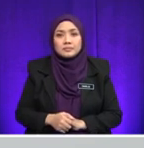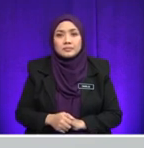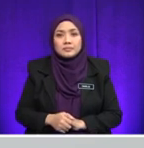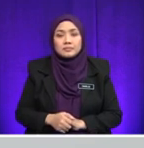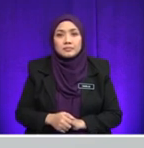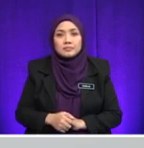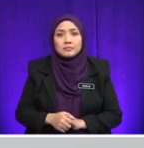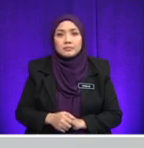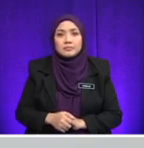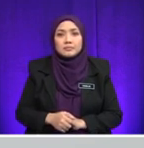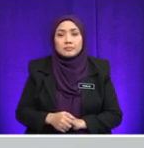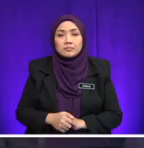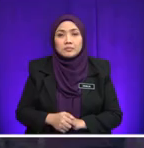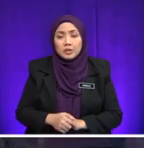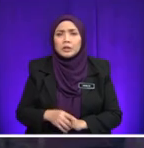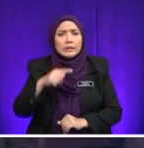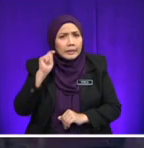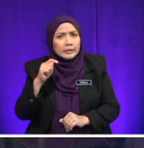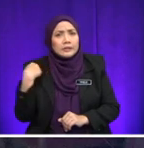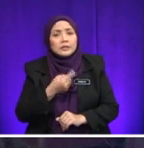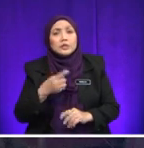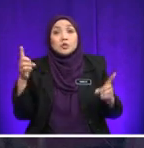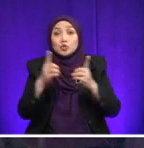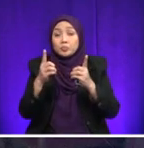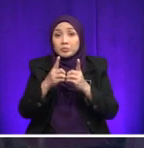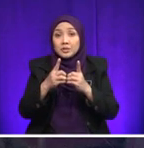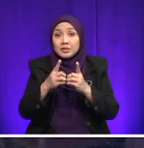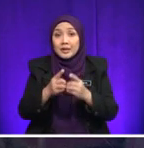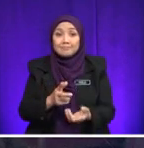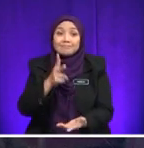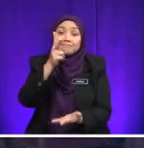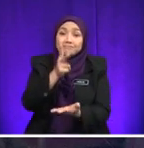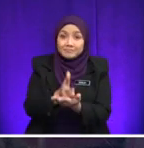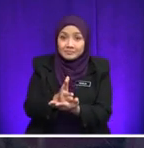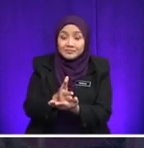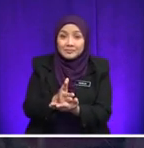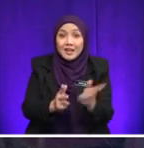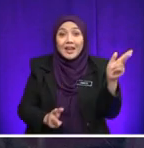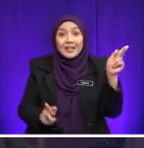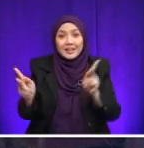tadi kita berjumpa di packing cracter Oke